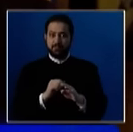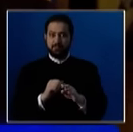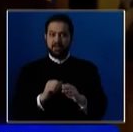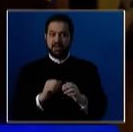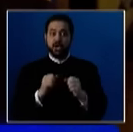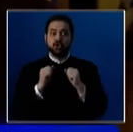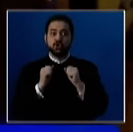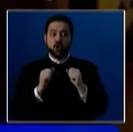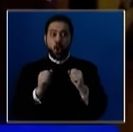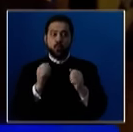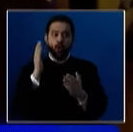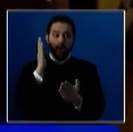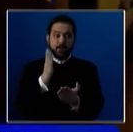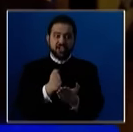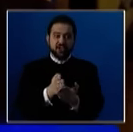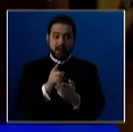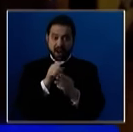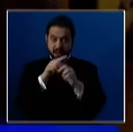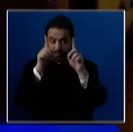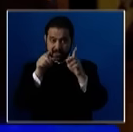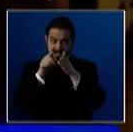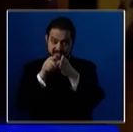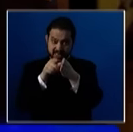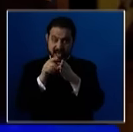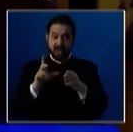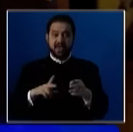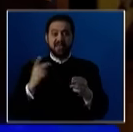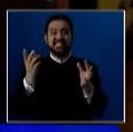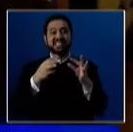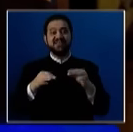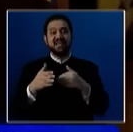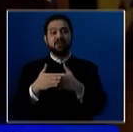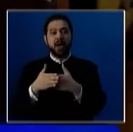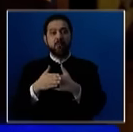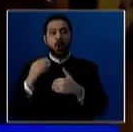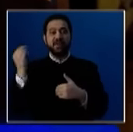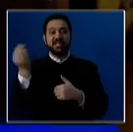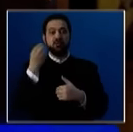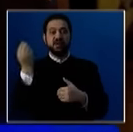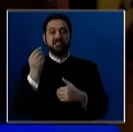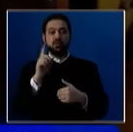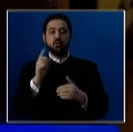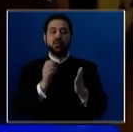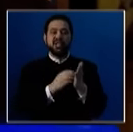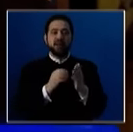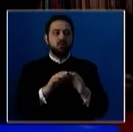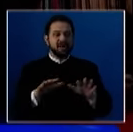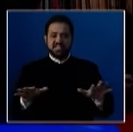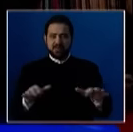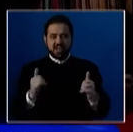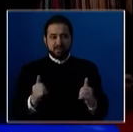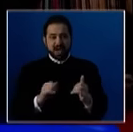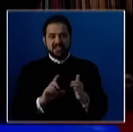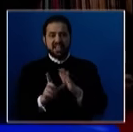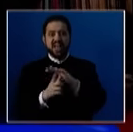și scopul principal, ținta, să spunem așa, este să fii cât mai aproape de Dumnezeu. Nu trebuie să pierdem asta